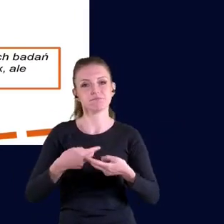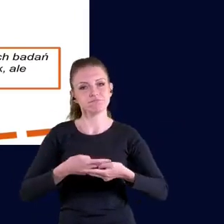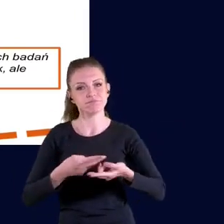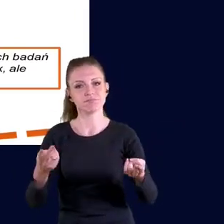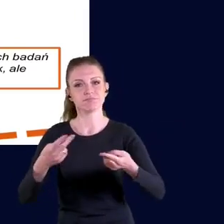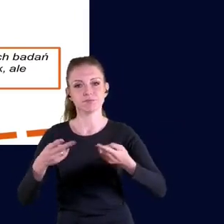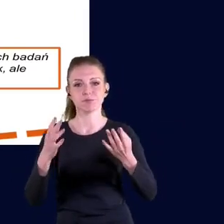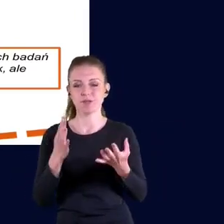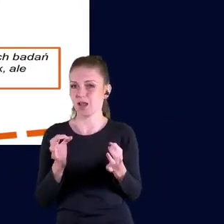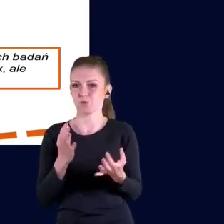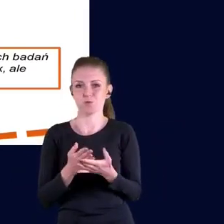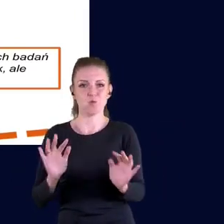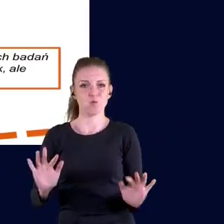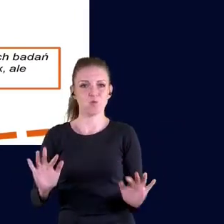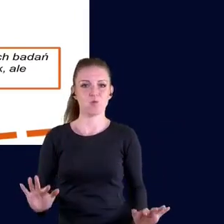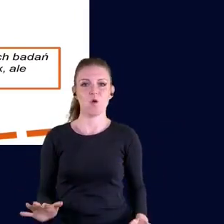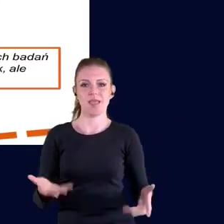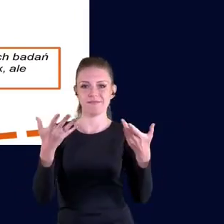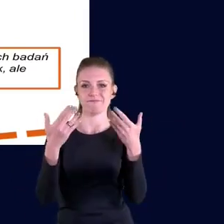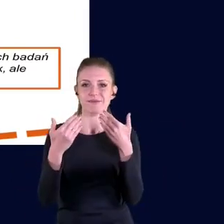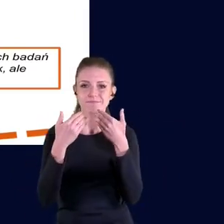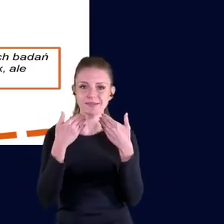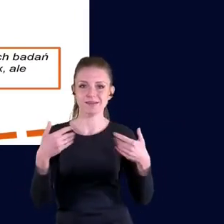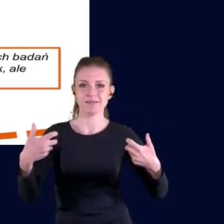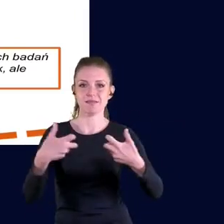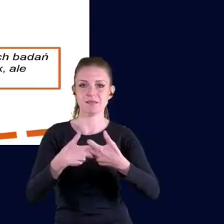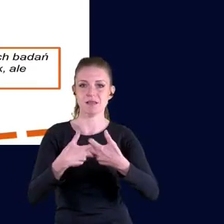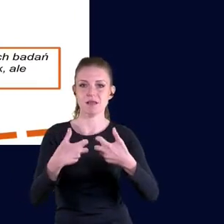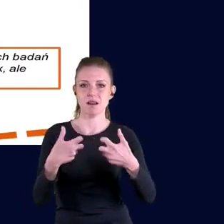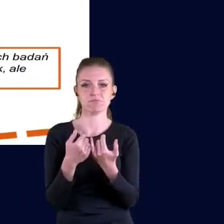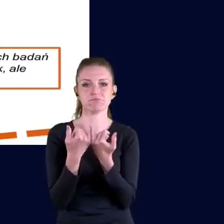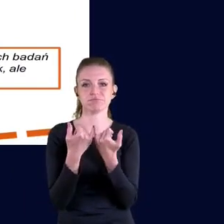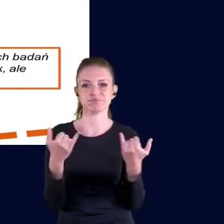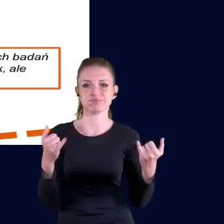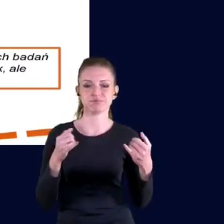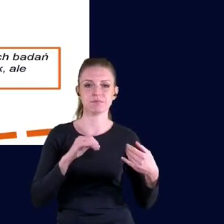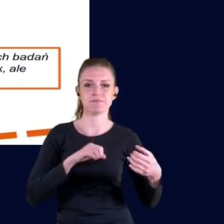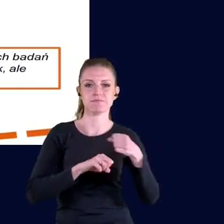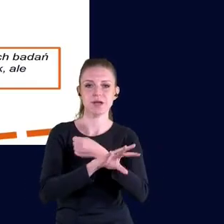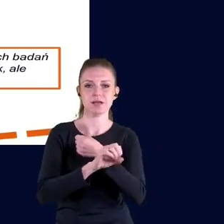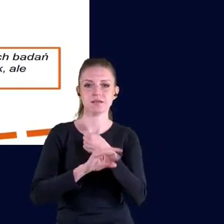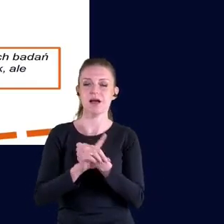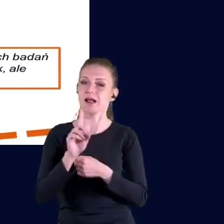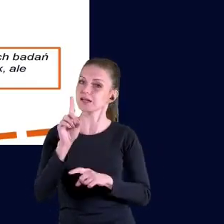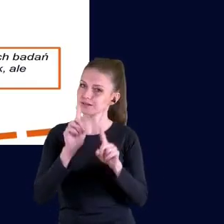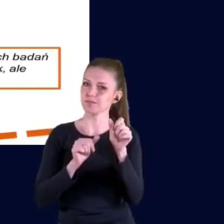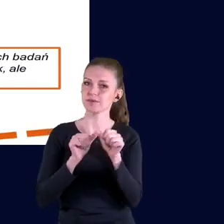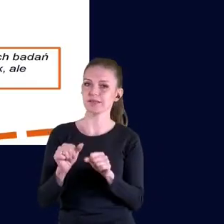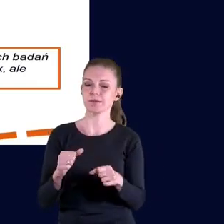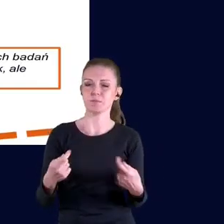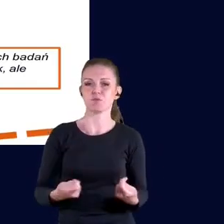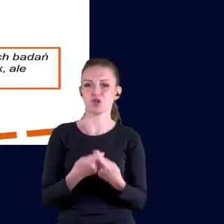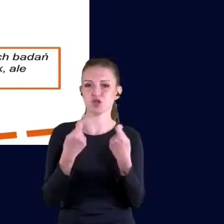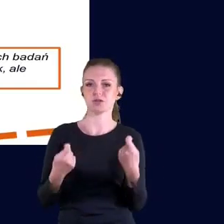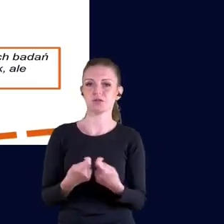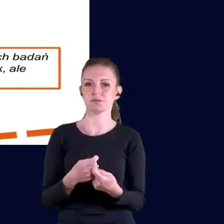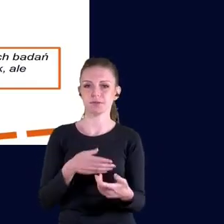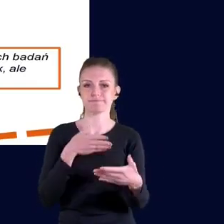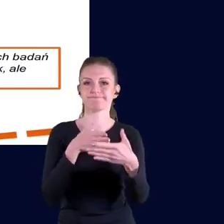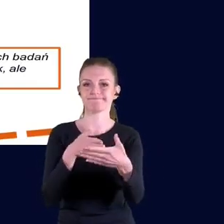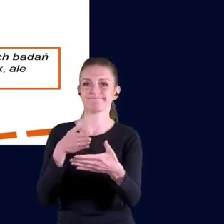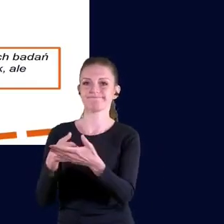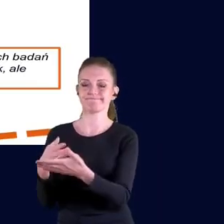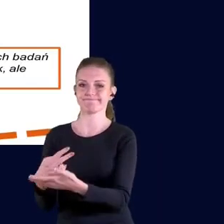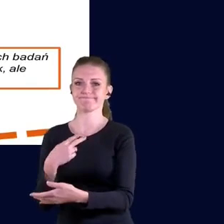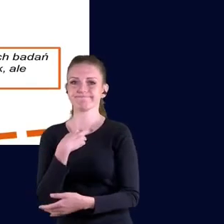łatwiejsze swobodny przekazywanie wiedzy polityka wciąż na pewne ograniczenia praktyczne